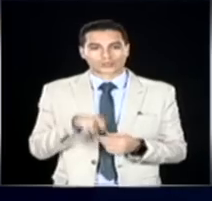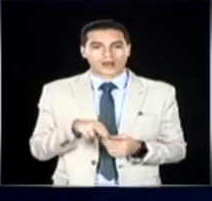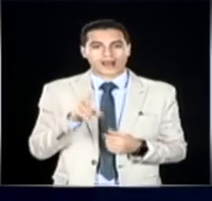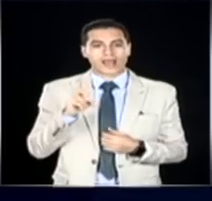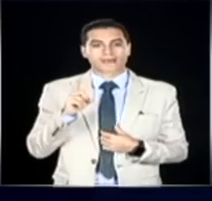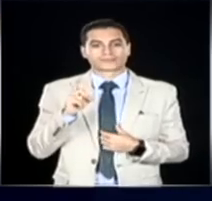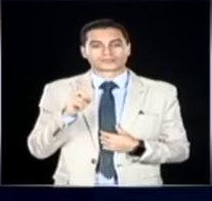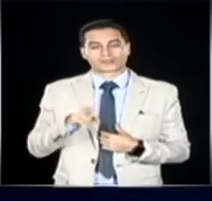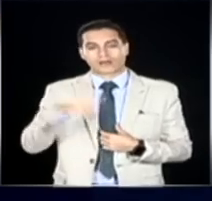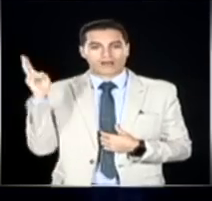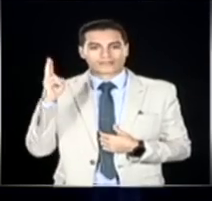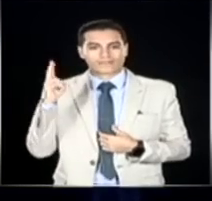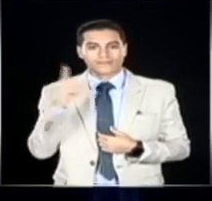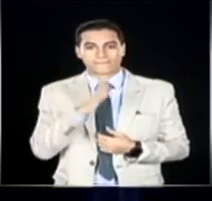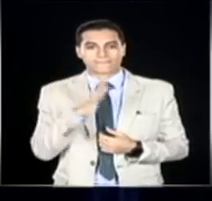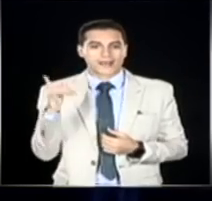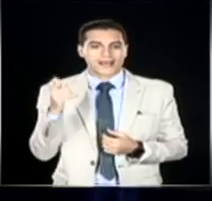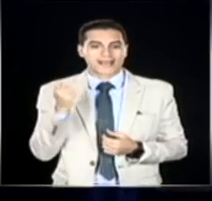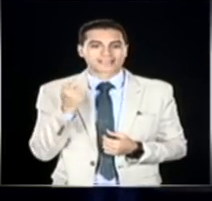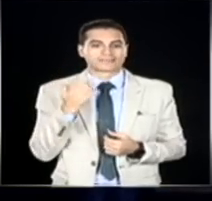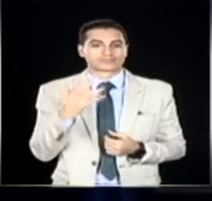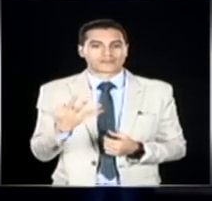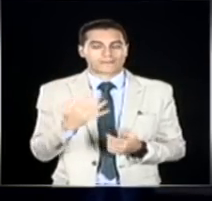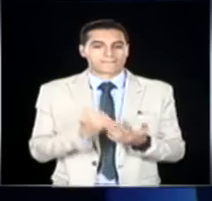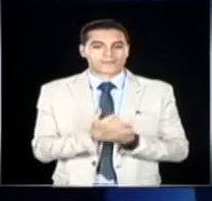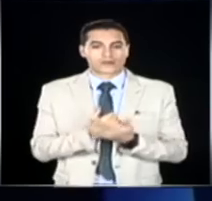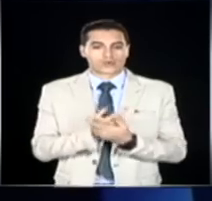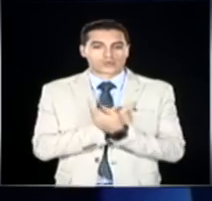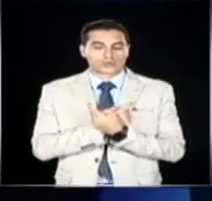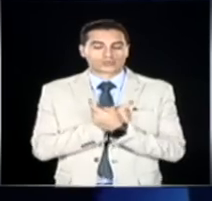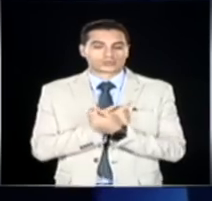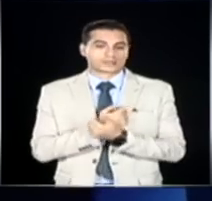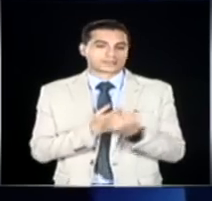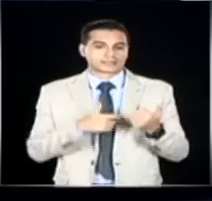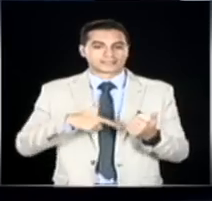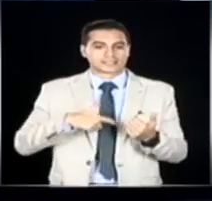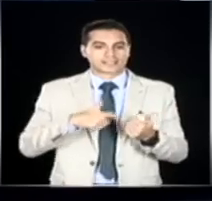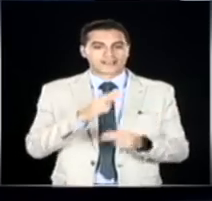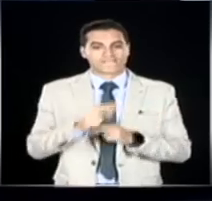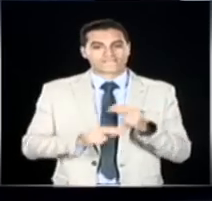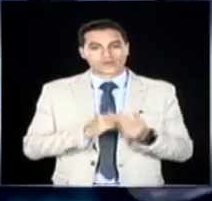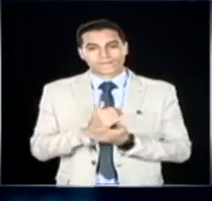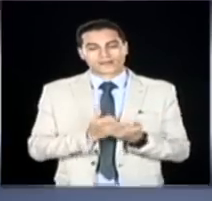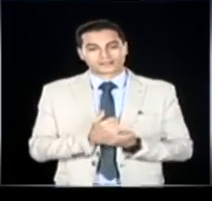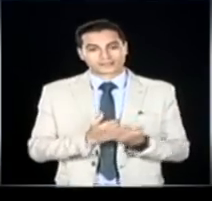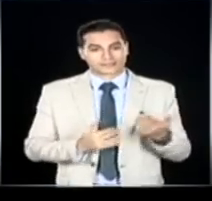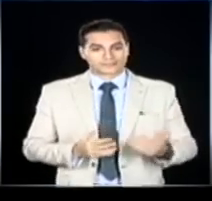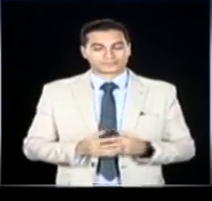نقطه 145 قسنا الاقصر 60 ابشواي الفيوم